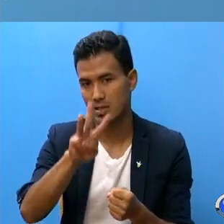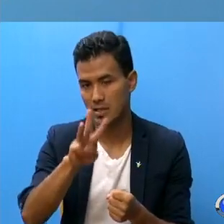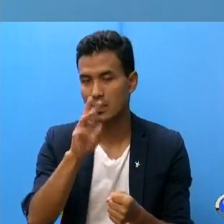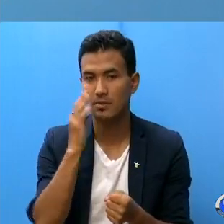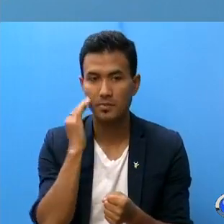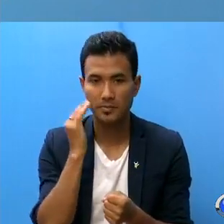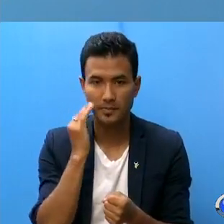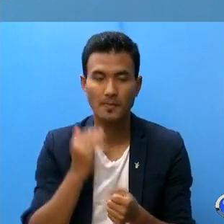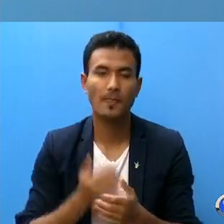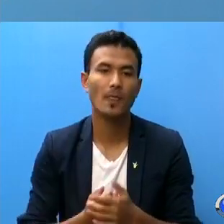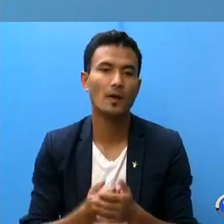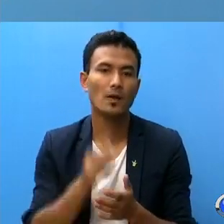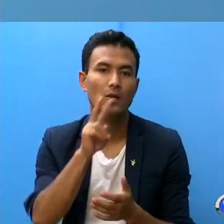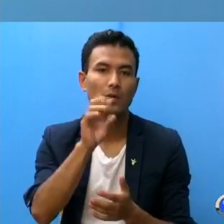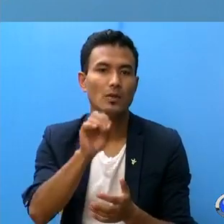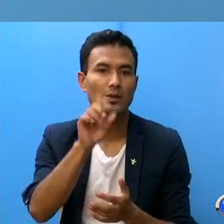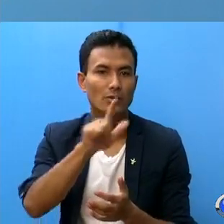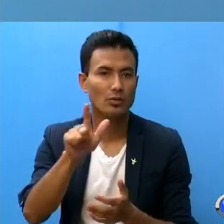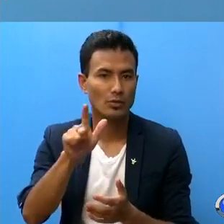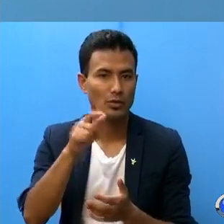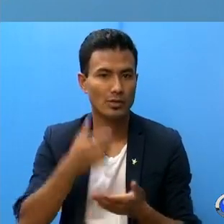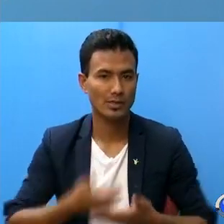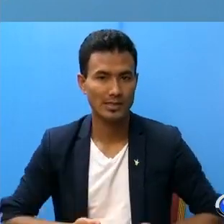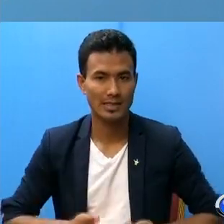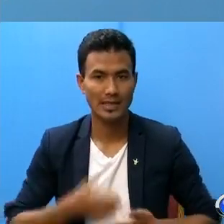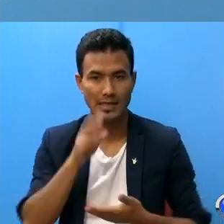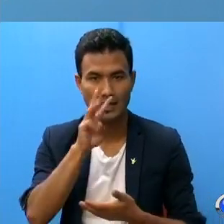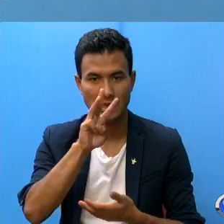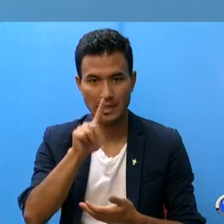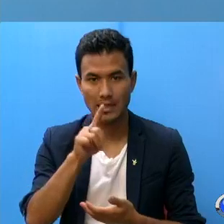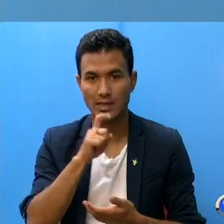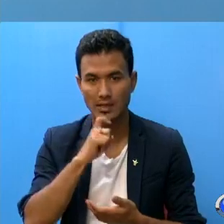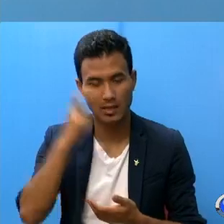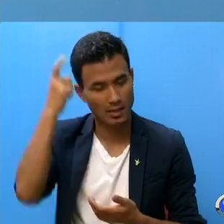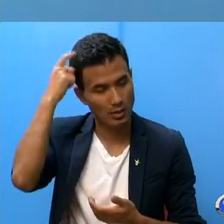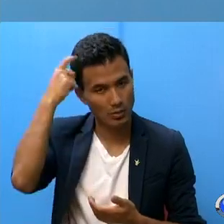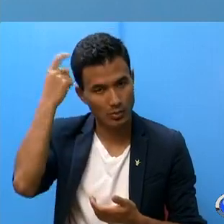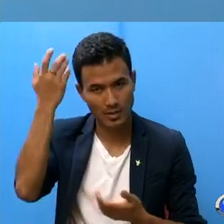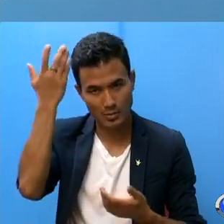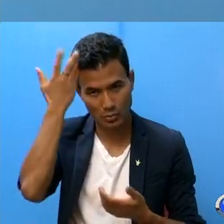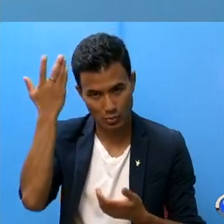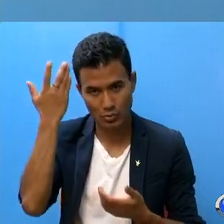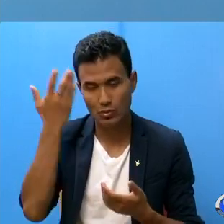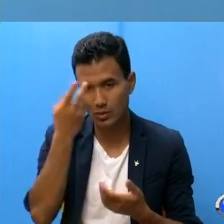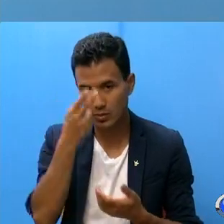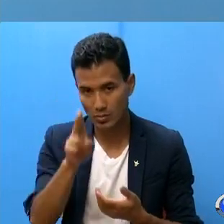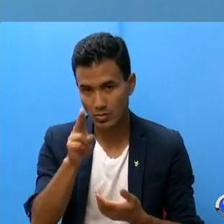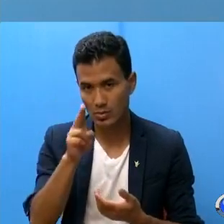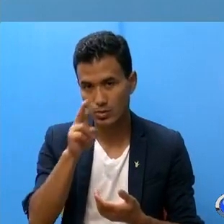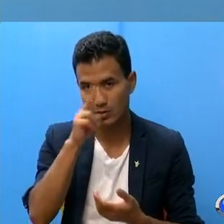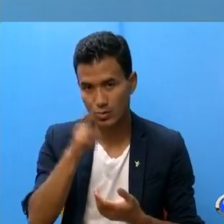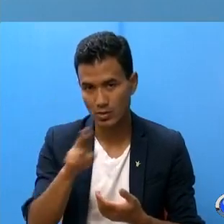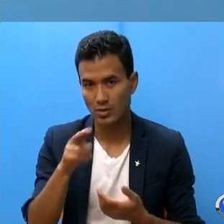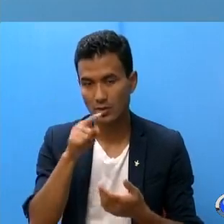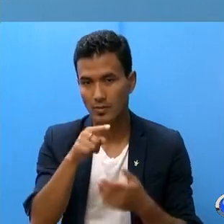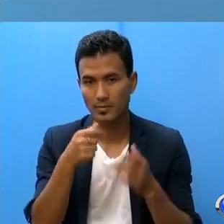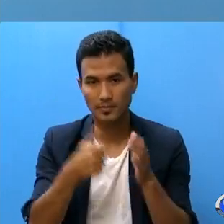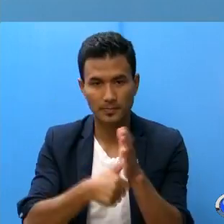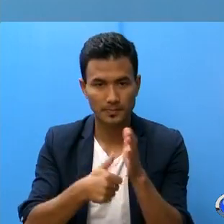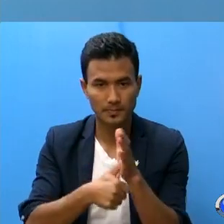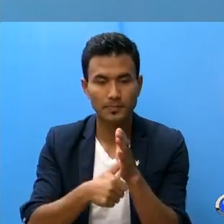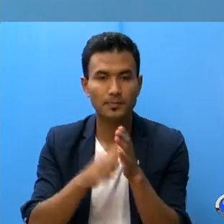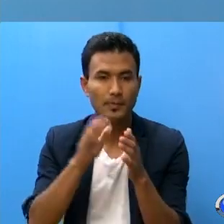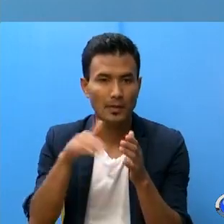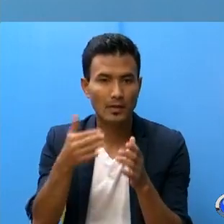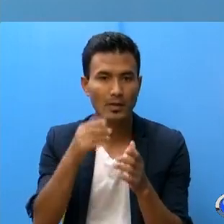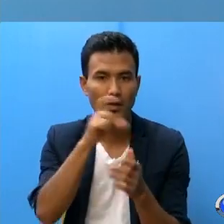मिती 2077 जेट 31 गते टाउको मा चोट लागेको र सब्डिूरल हेमाटमा वैको कारण